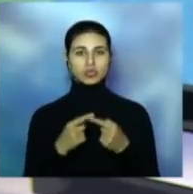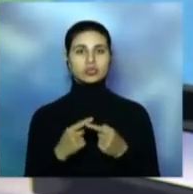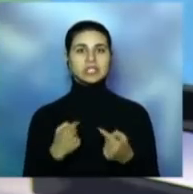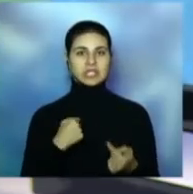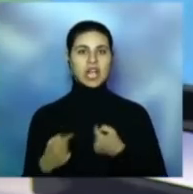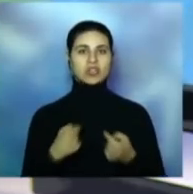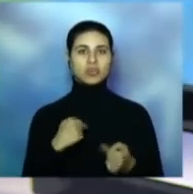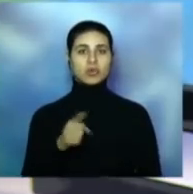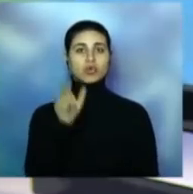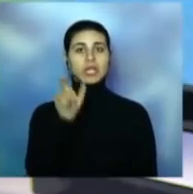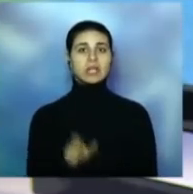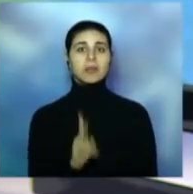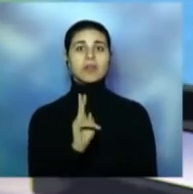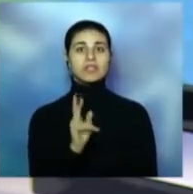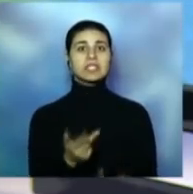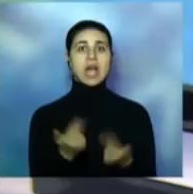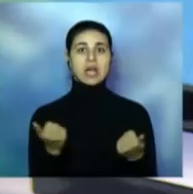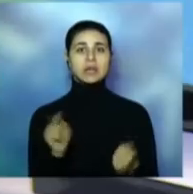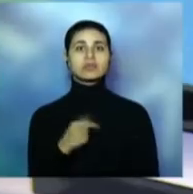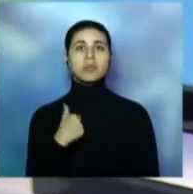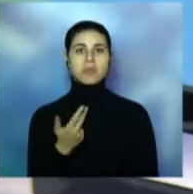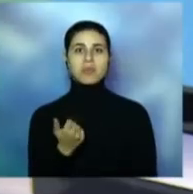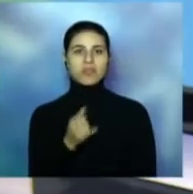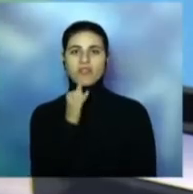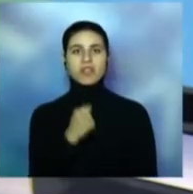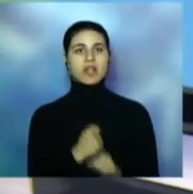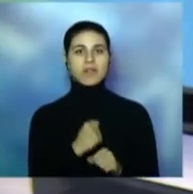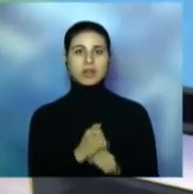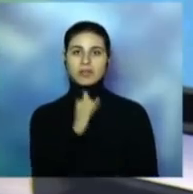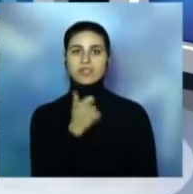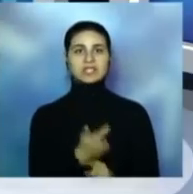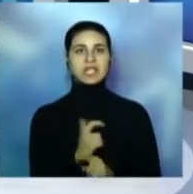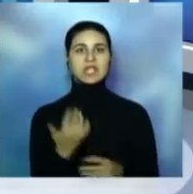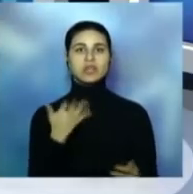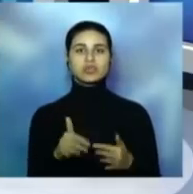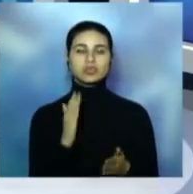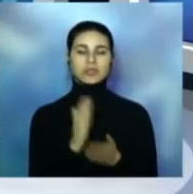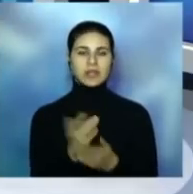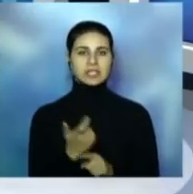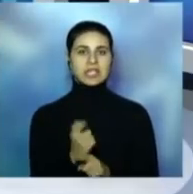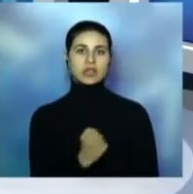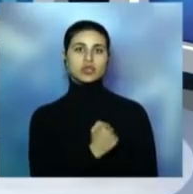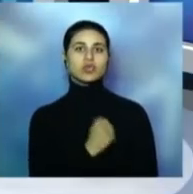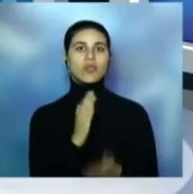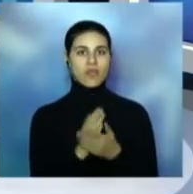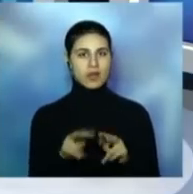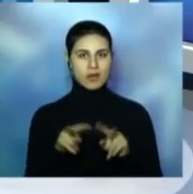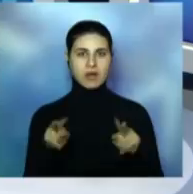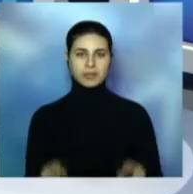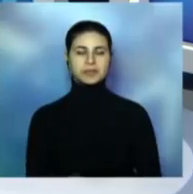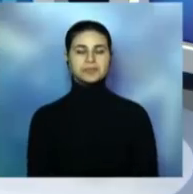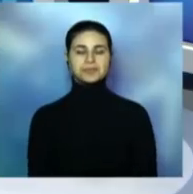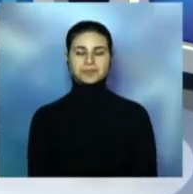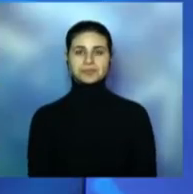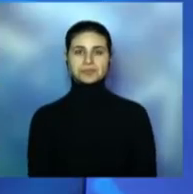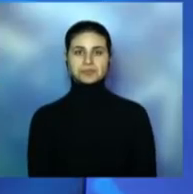იტანჯება, როგორც ის ადამიანი, რომელიც აღიარებს, რომ მე ხომ ეს არ შემიძლია, მე ხომ ძალიან სუსტი ვარ, მე ხომ ძალიან ცოდო ვარ.